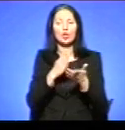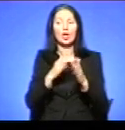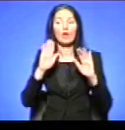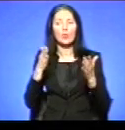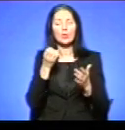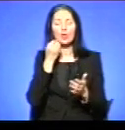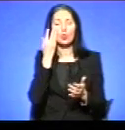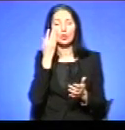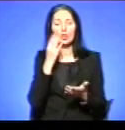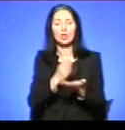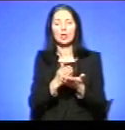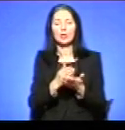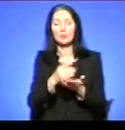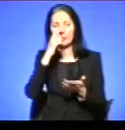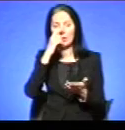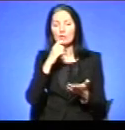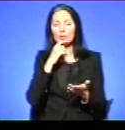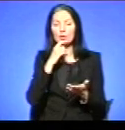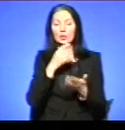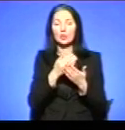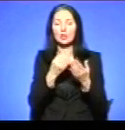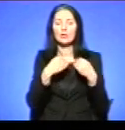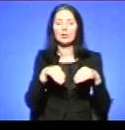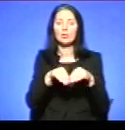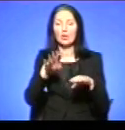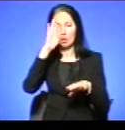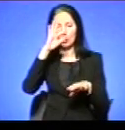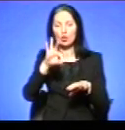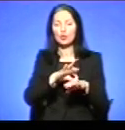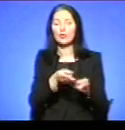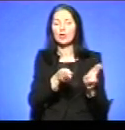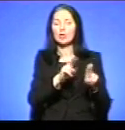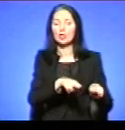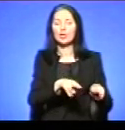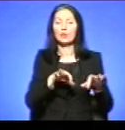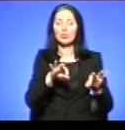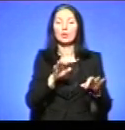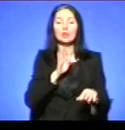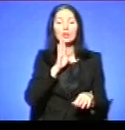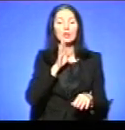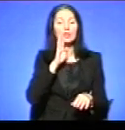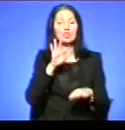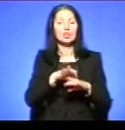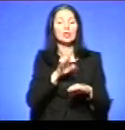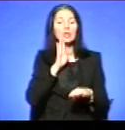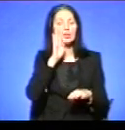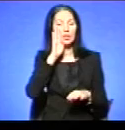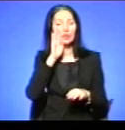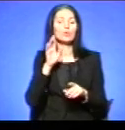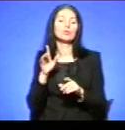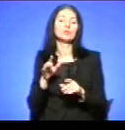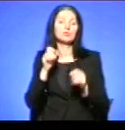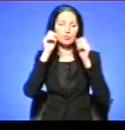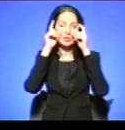коли йдуть непорозуміння, скажімо, в сім'ї. Там чоловік залишив автомобіль, жінка зранку встала, взяла ключі, завела машину і